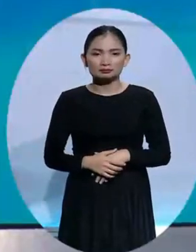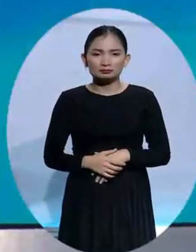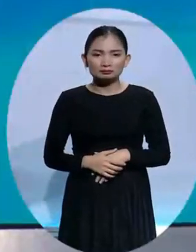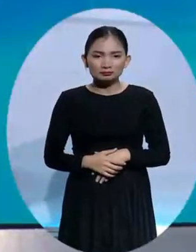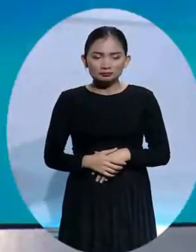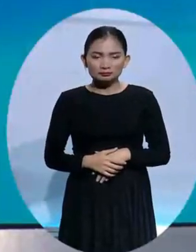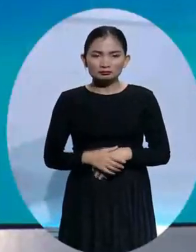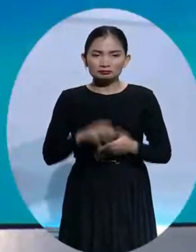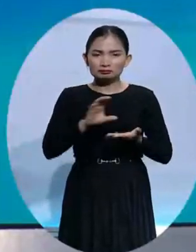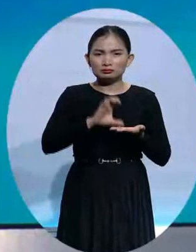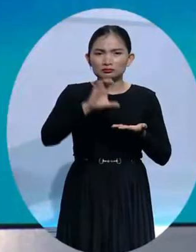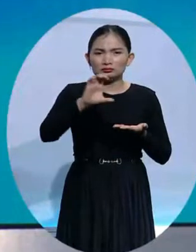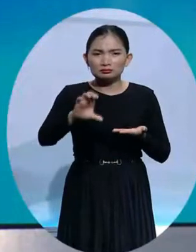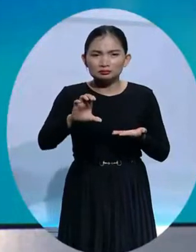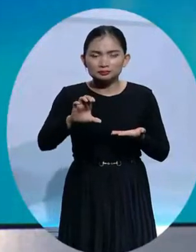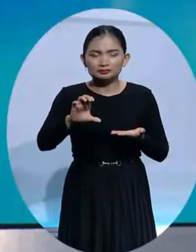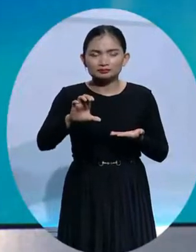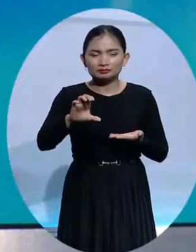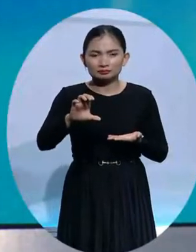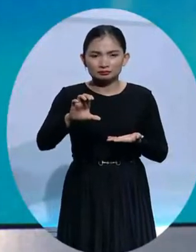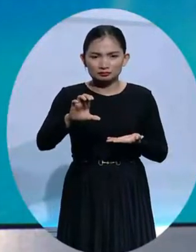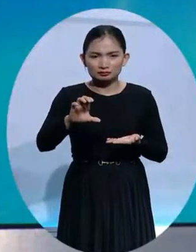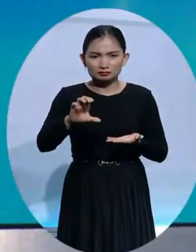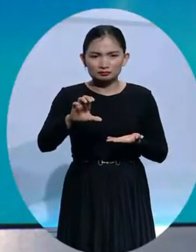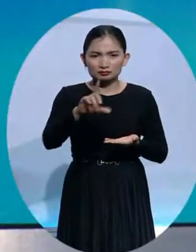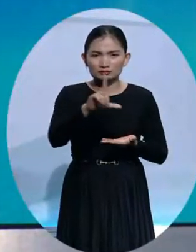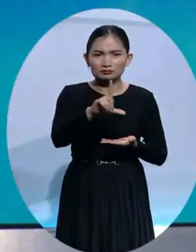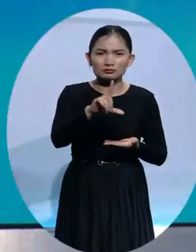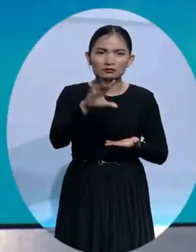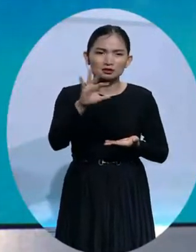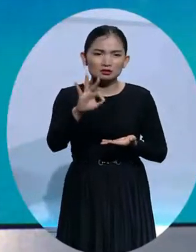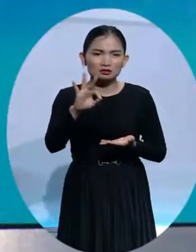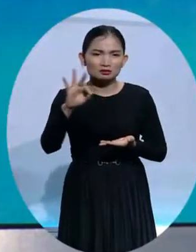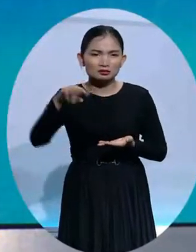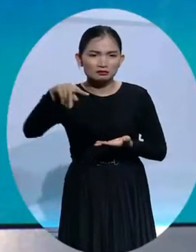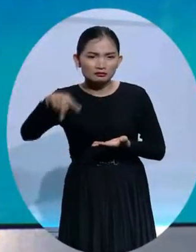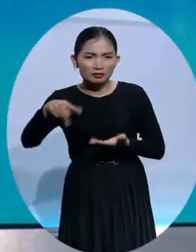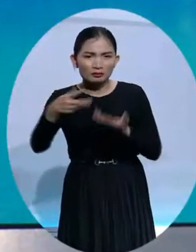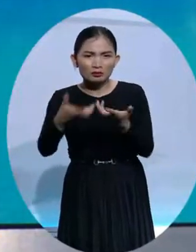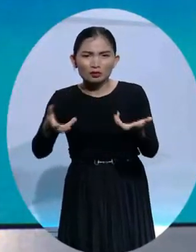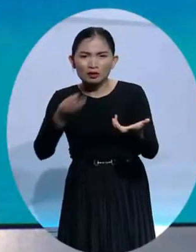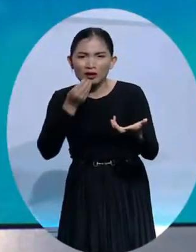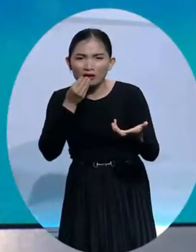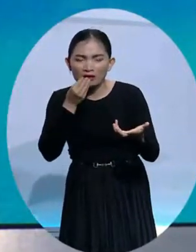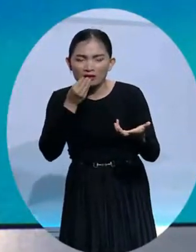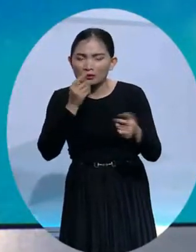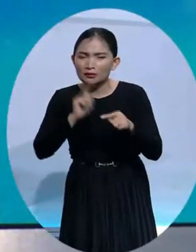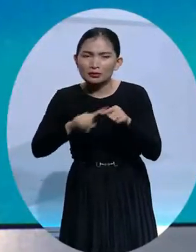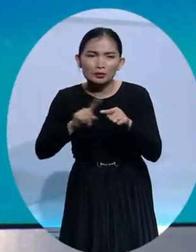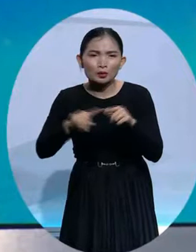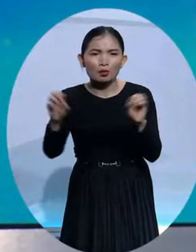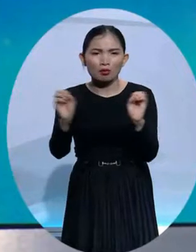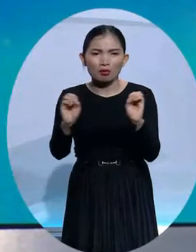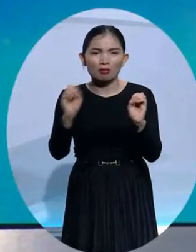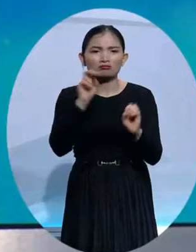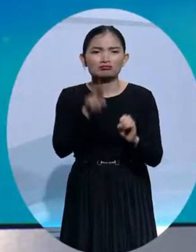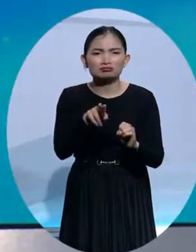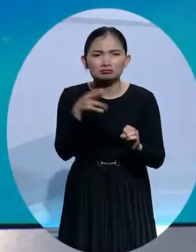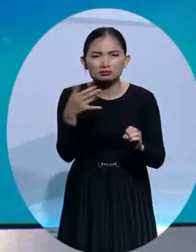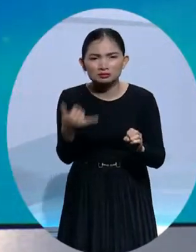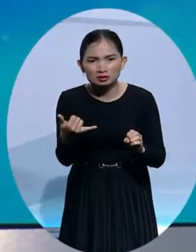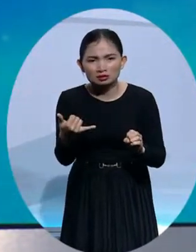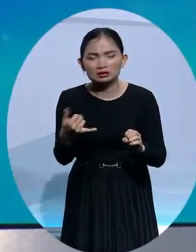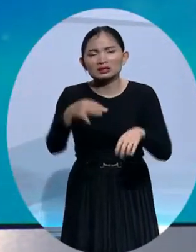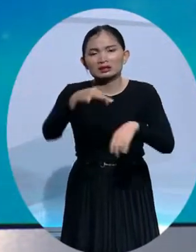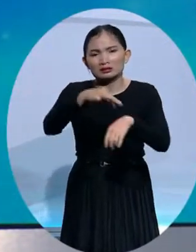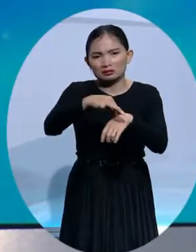nguồn cung lương thực thực phẩm, nhưng những biến động lớn về giá thế giới có những tác động đến nguồn cung thịt nếu không được kiểm soát chặt chẽ, là thông tin tại